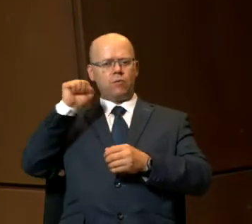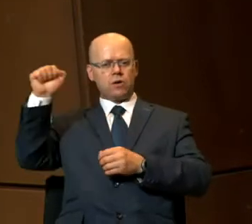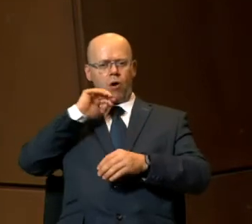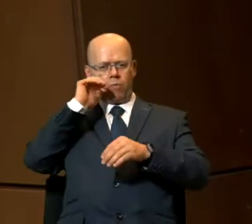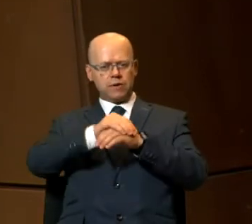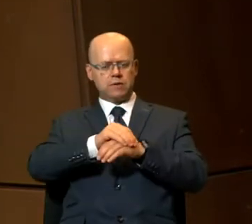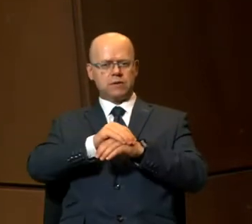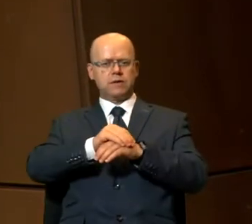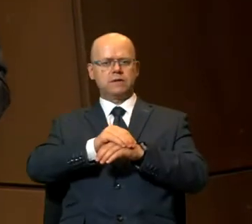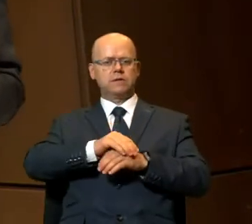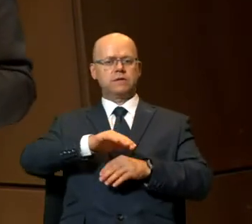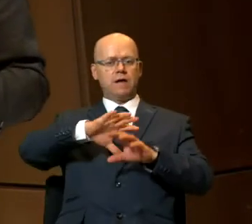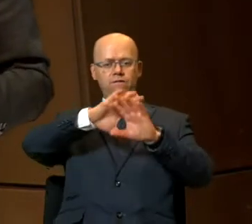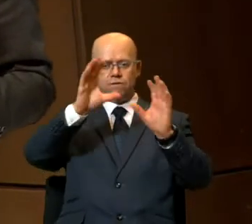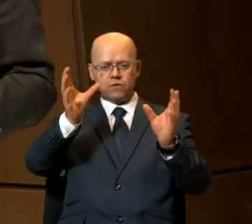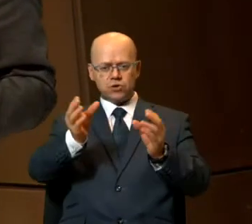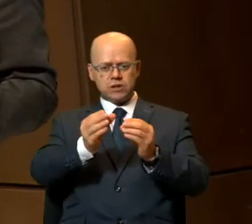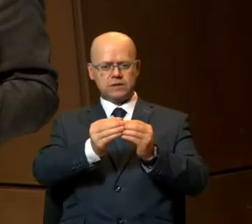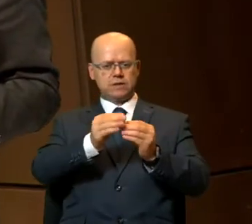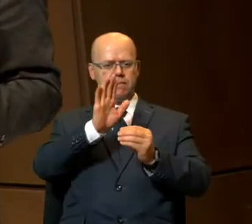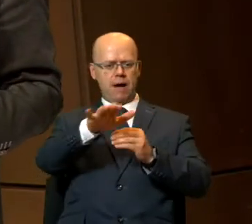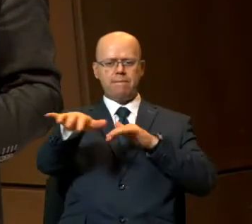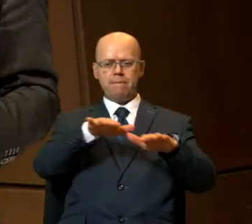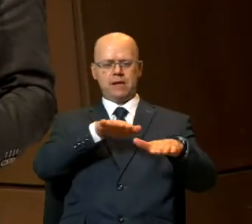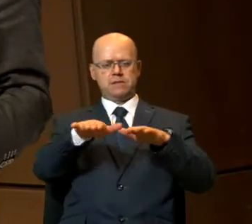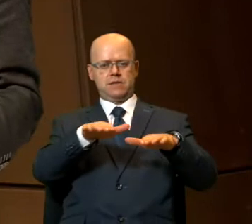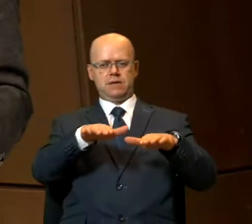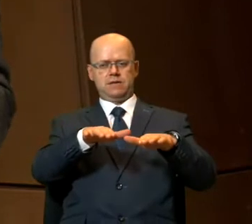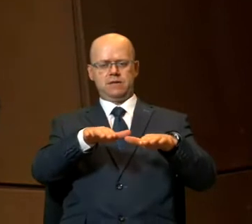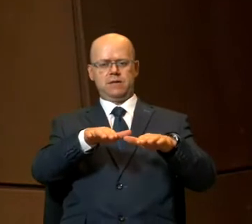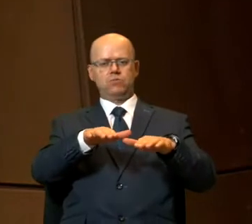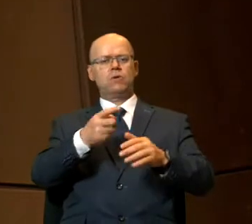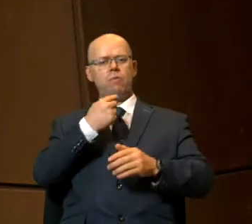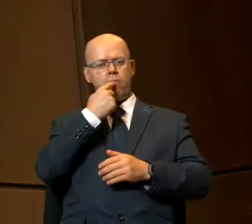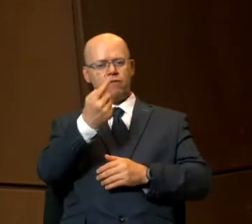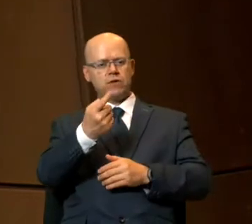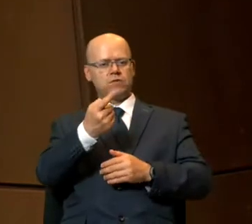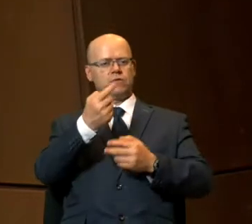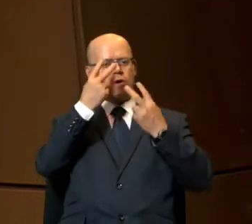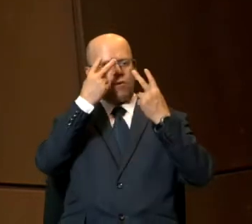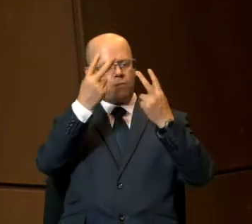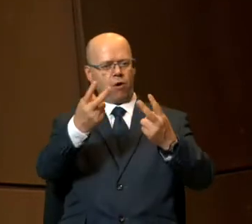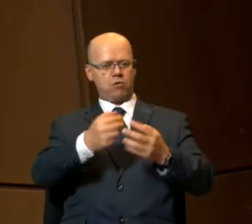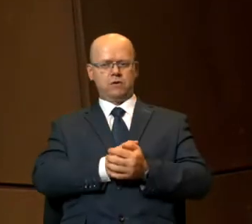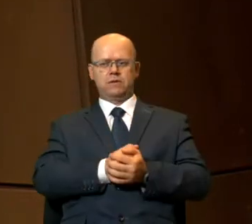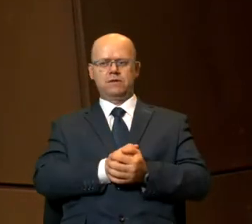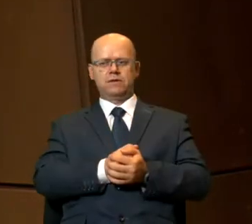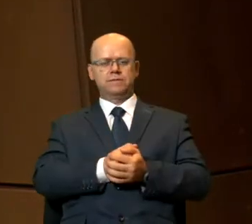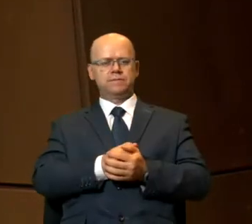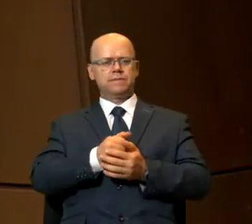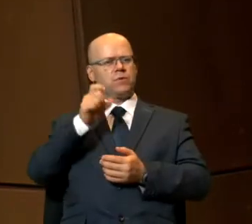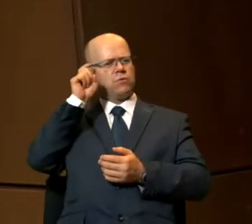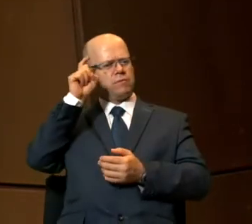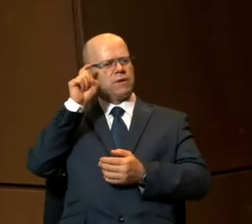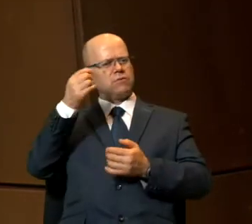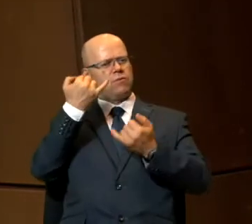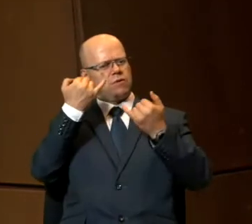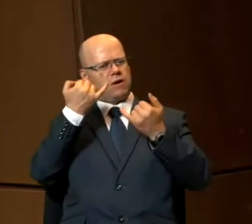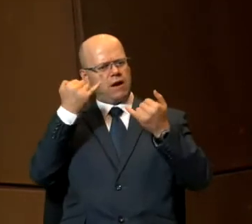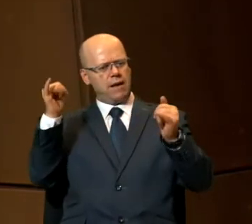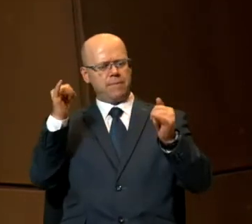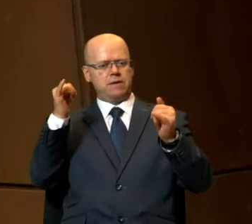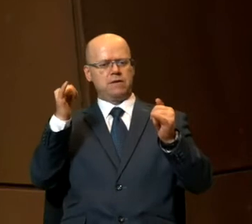możemy mieć miejsce przy stole i wyrazić swoje opinie. I po niemiecku brzmi trochę lepiej niż po angielsku, ponieważ